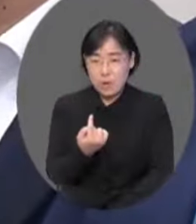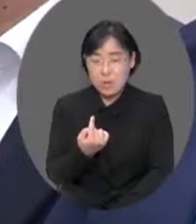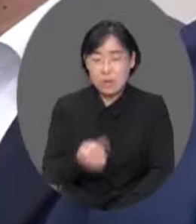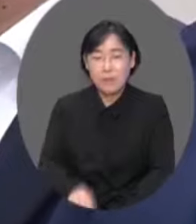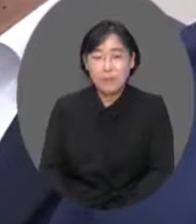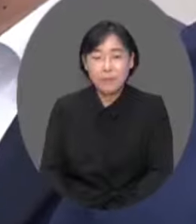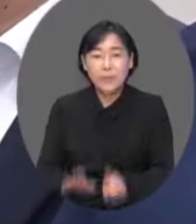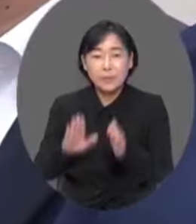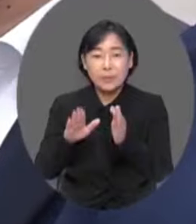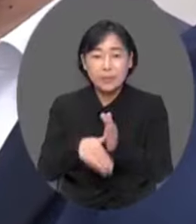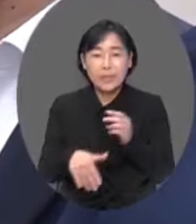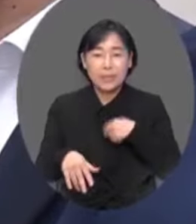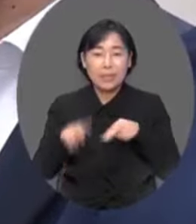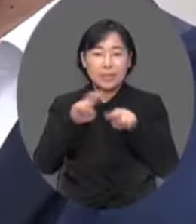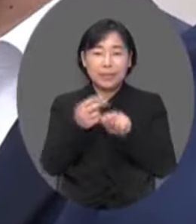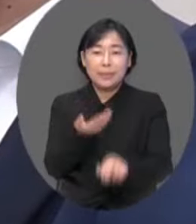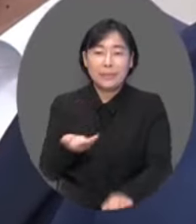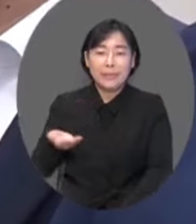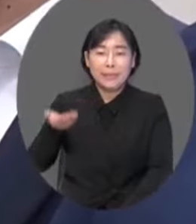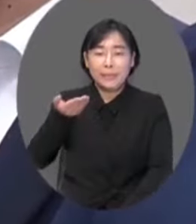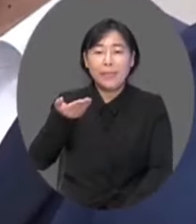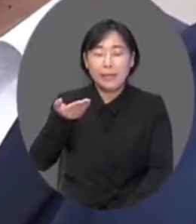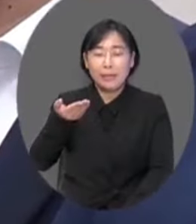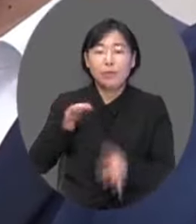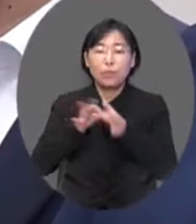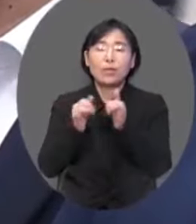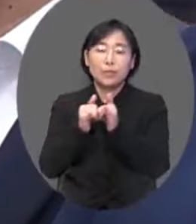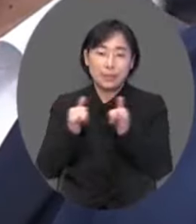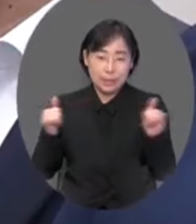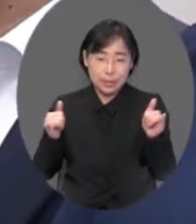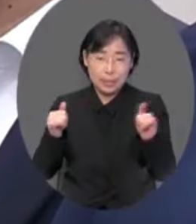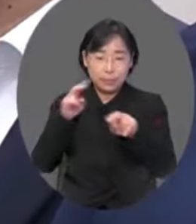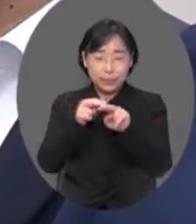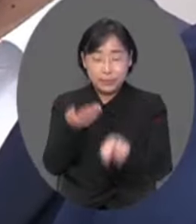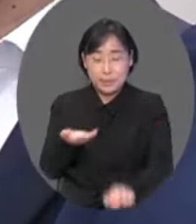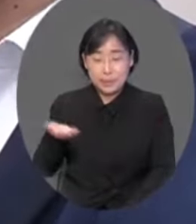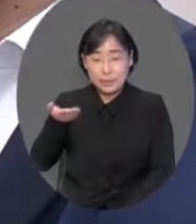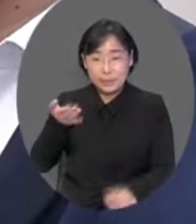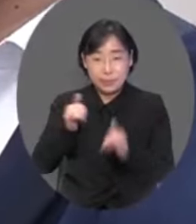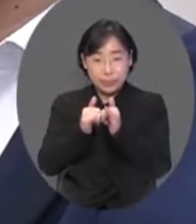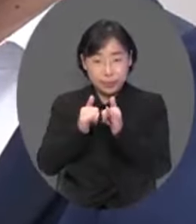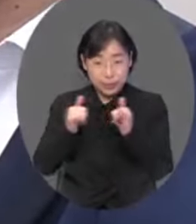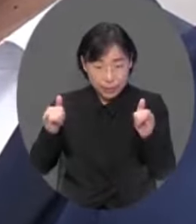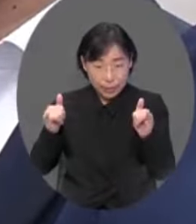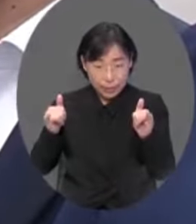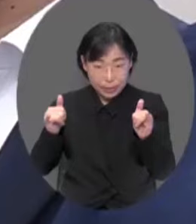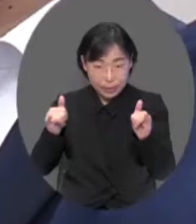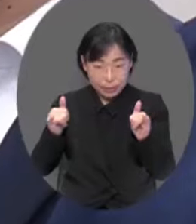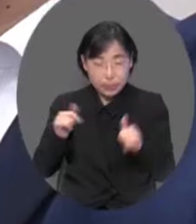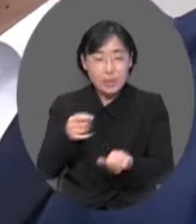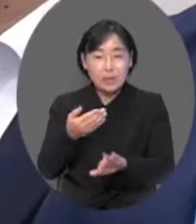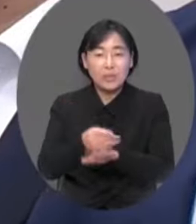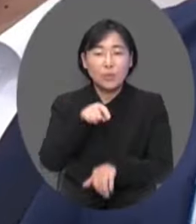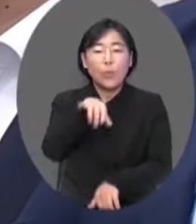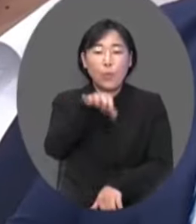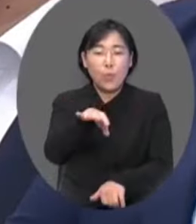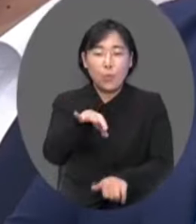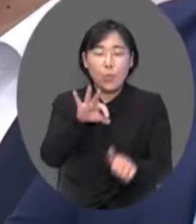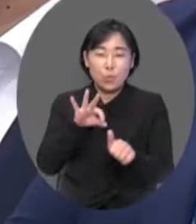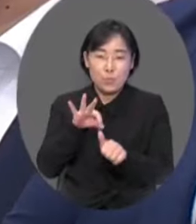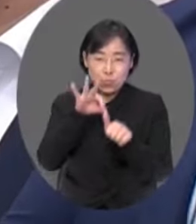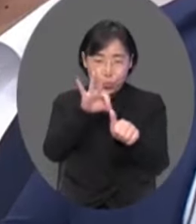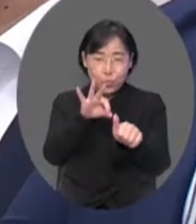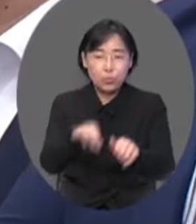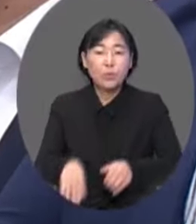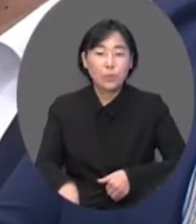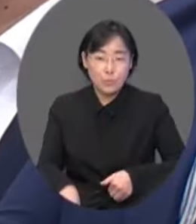그때 당시 제가 승진 인사 대상자였고 검찰청에서는 승진 인사 대상자인 경우에 타청으로 인사이동을 해야 됩니다. 그래서